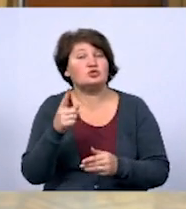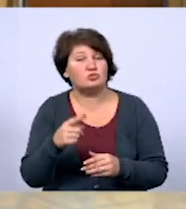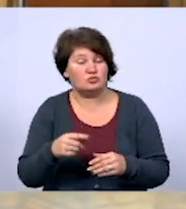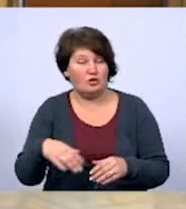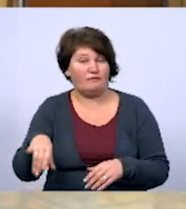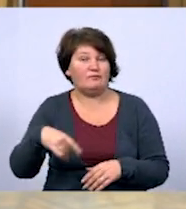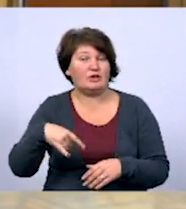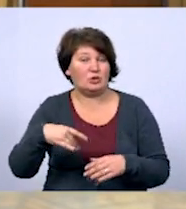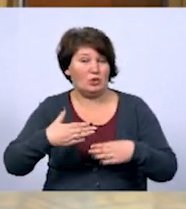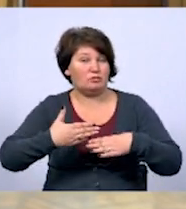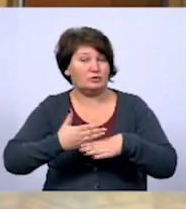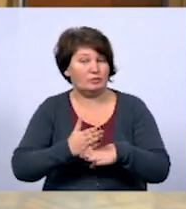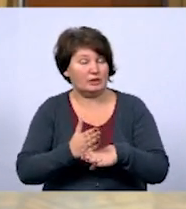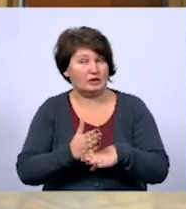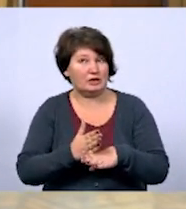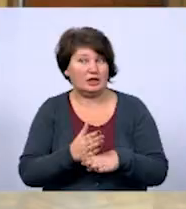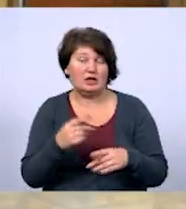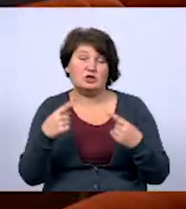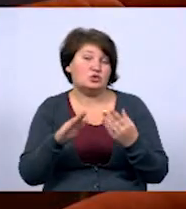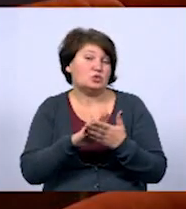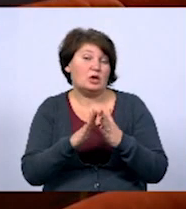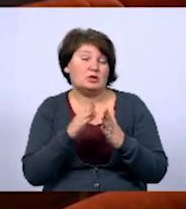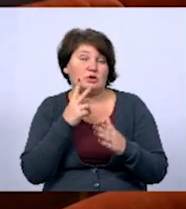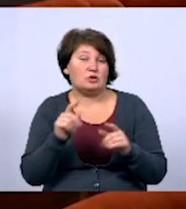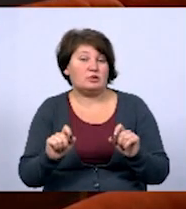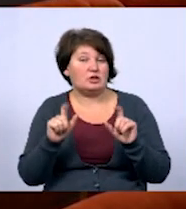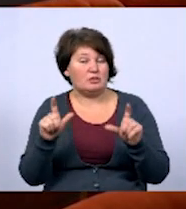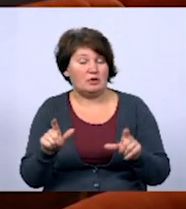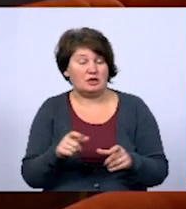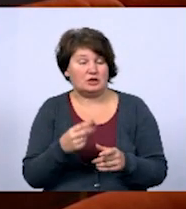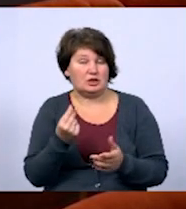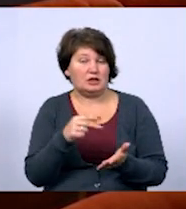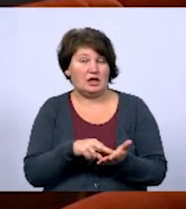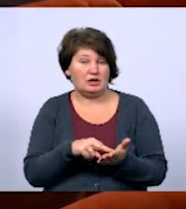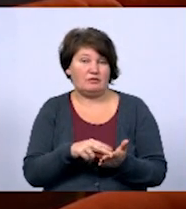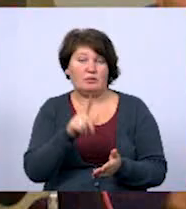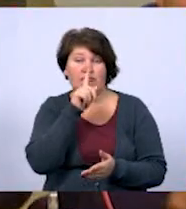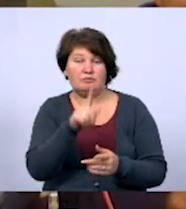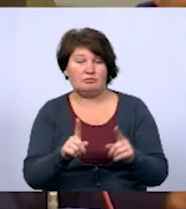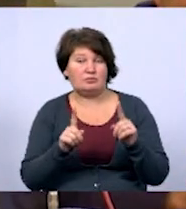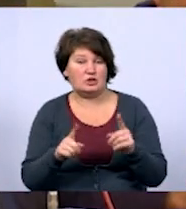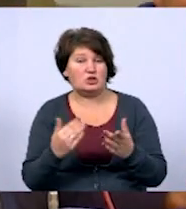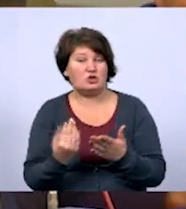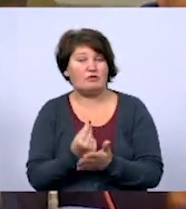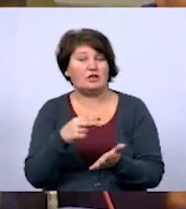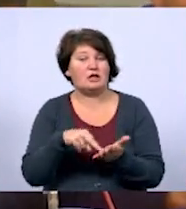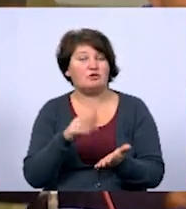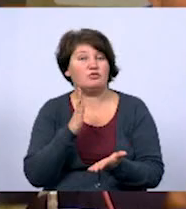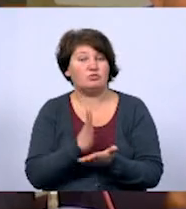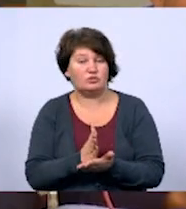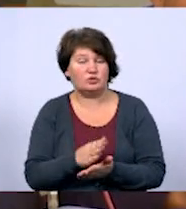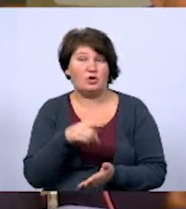даний час інакшої ситуації я не бачу, як піднімати тарифи. Новий тариф буде діяти приблизно місяць, каже начальник відділу